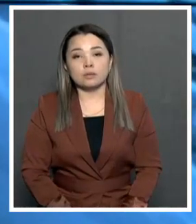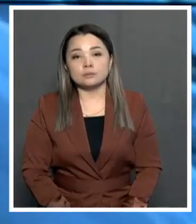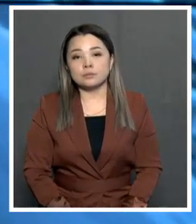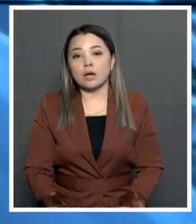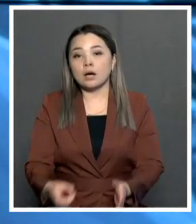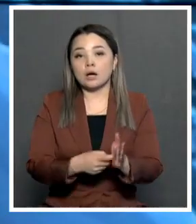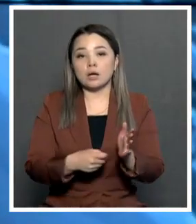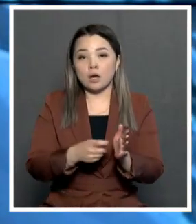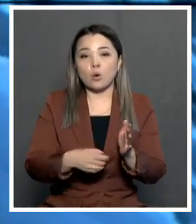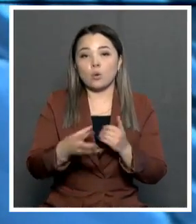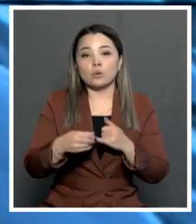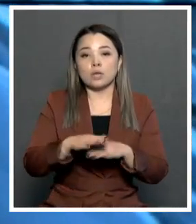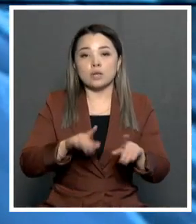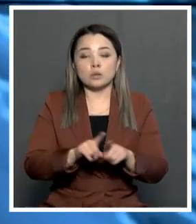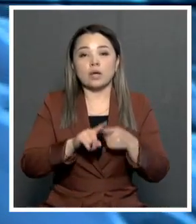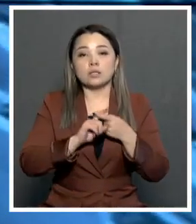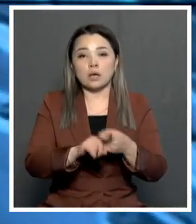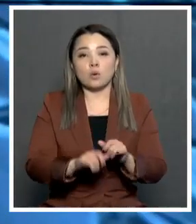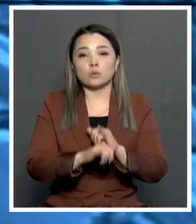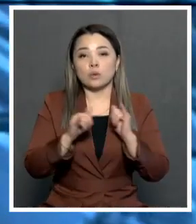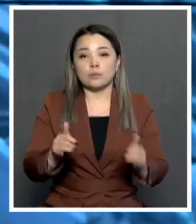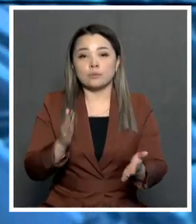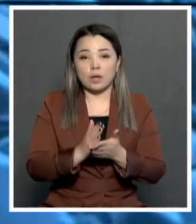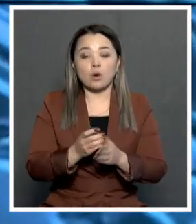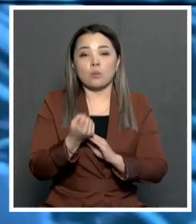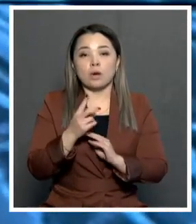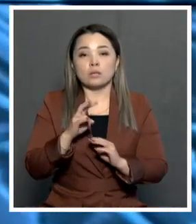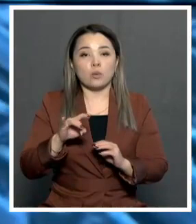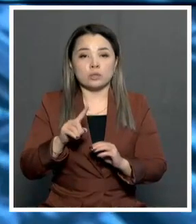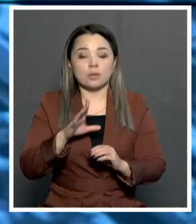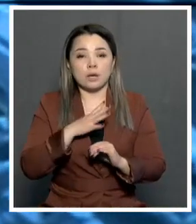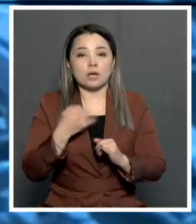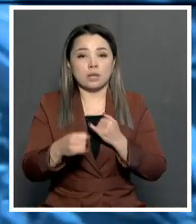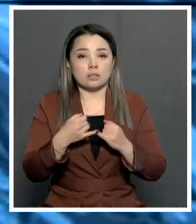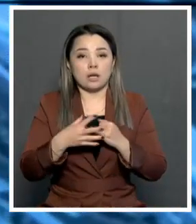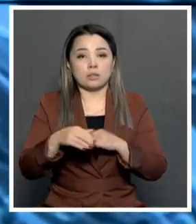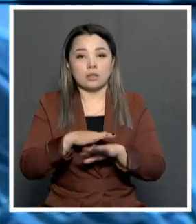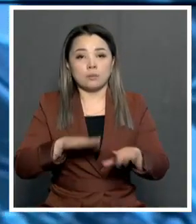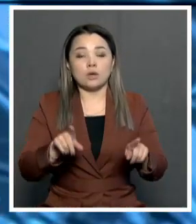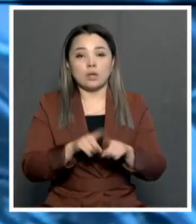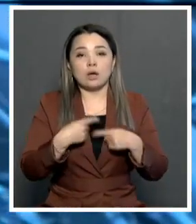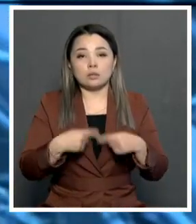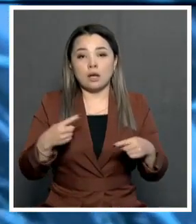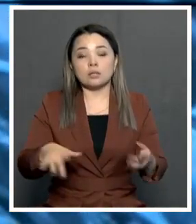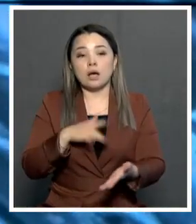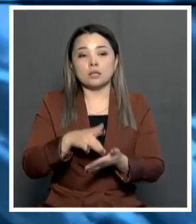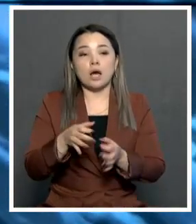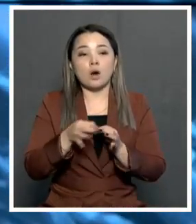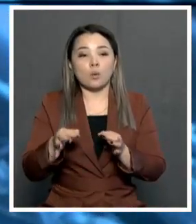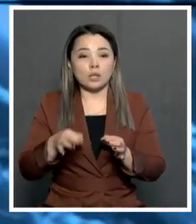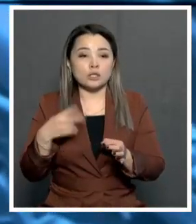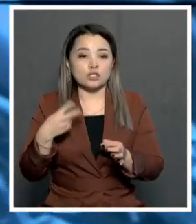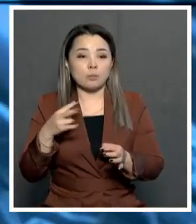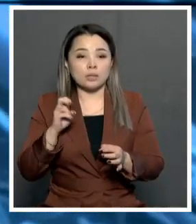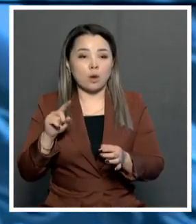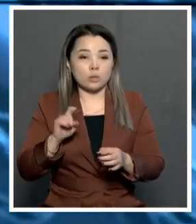Жалғастырайық, Қарағанды өңірінде індет жұқтырғандар саны көбейді. Өңір 11 наурыздан бері сары аймақта. Енді кей қалалар мен аудандарда 20 наурыздан